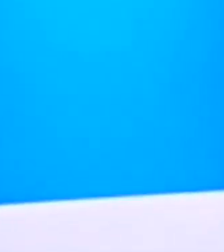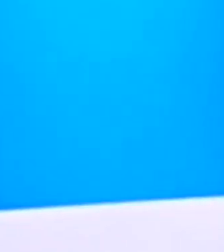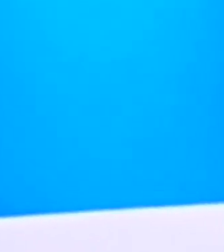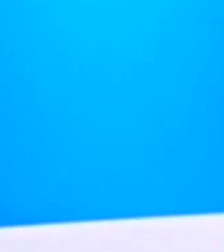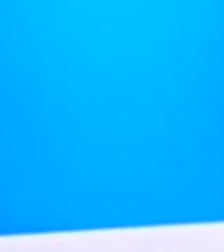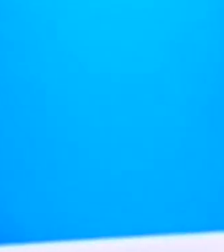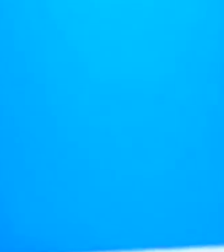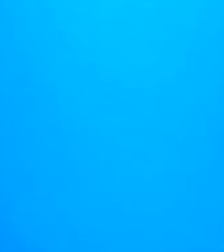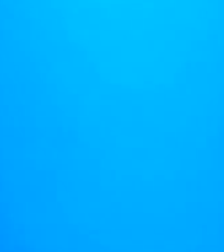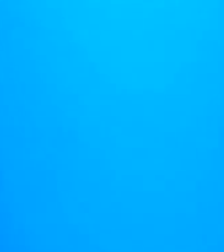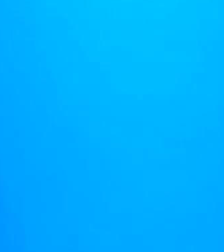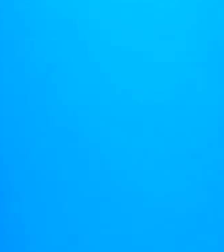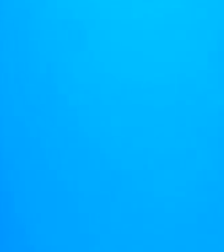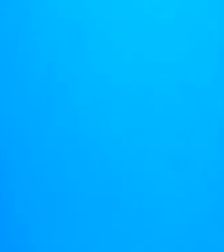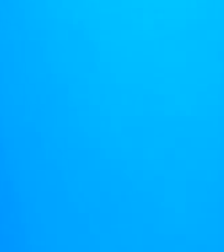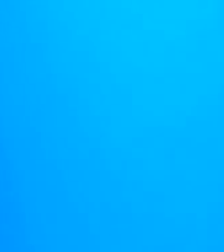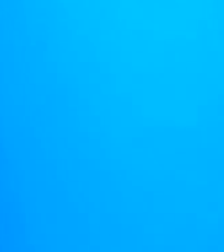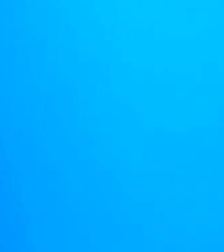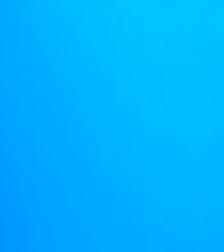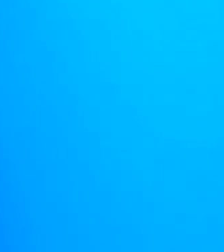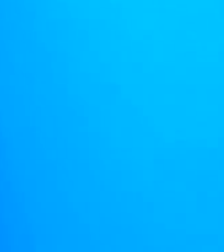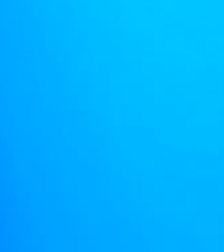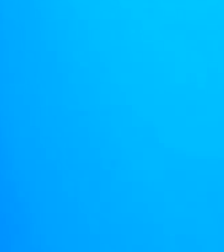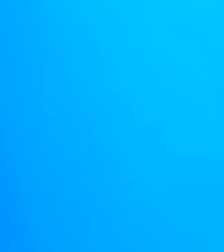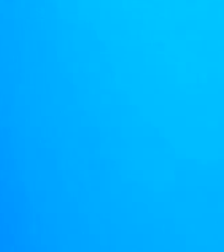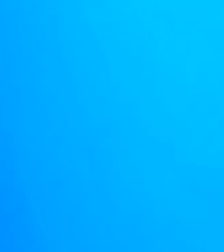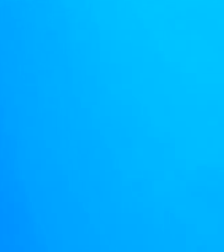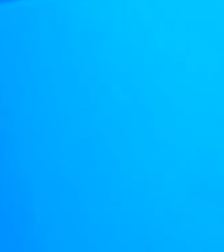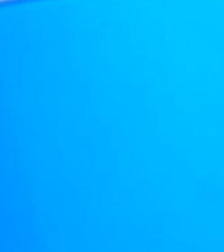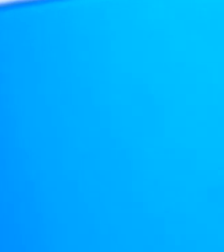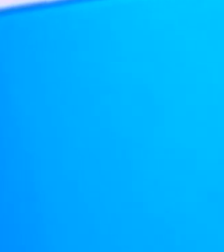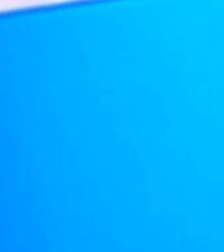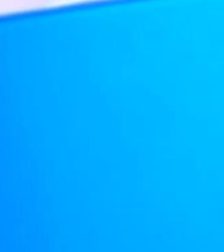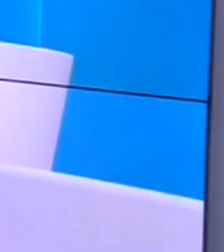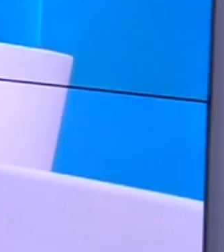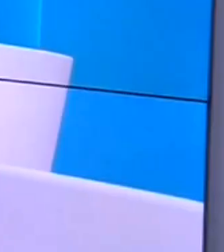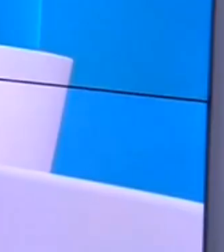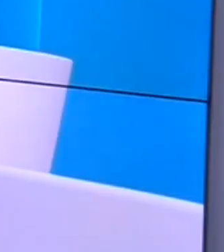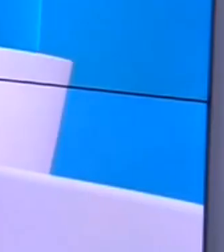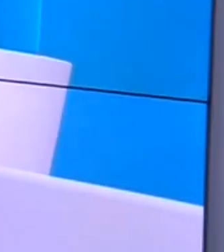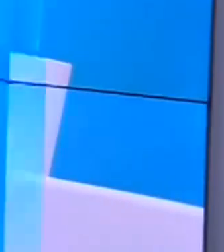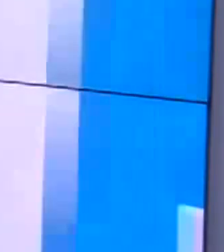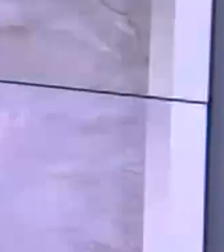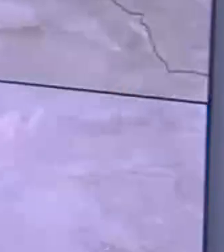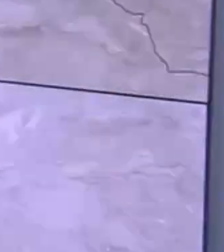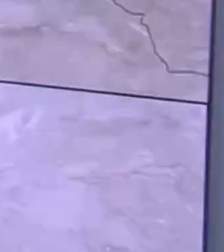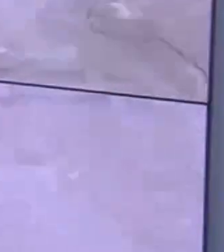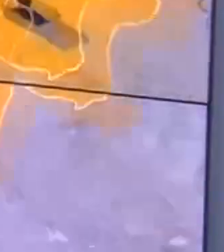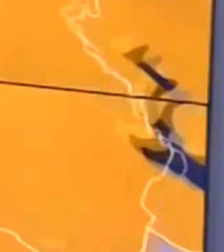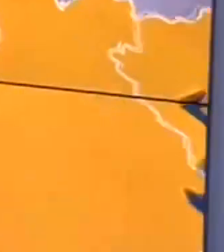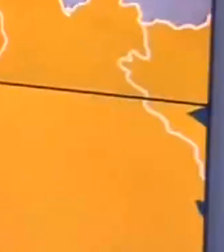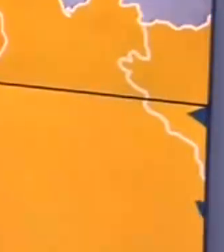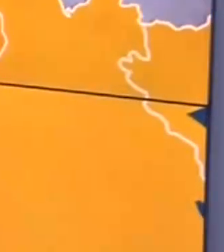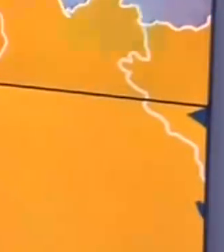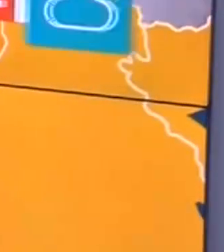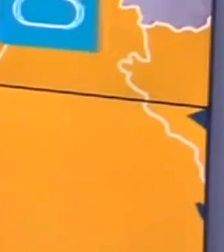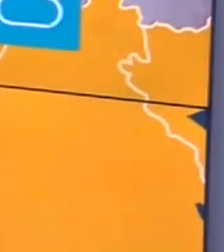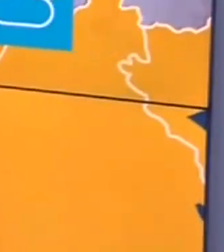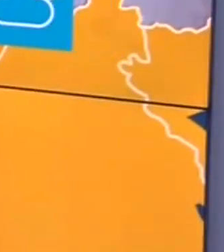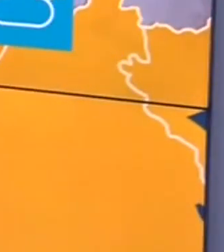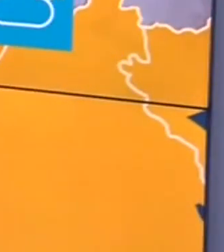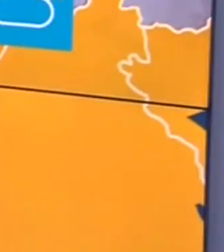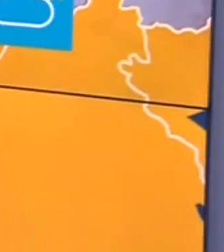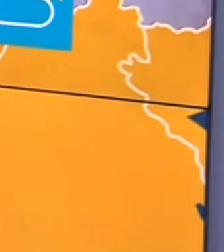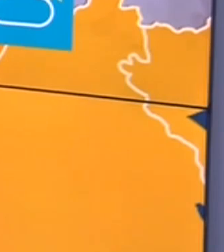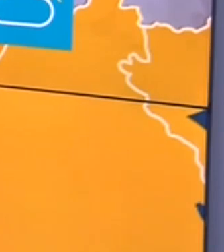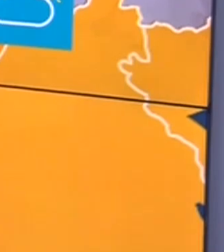Армысыздар, студияда Мөлдір Әбдірейм, 2-ші маусым жұмаға арналған ауа райы болжамымен таныс болыңыздар. Солтүстікте күн ала бұлтты, Петропавл, Қостанай,